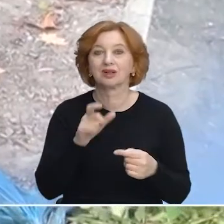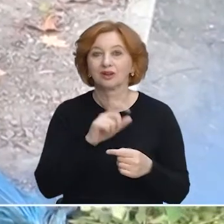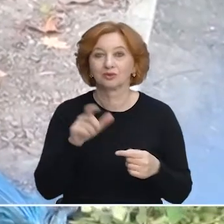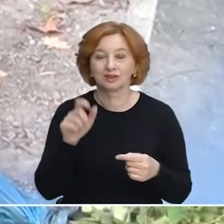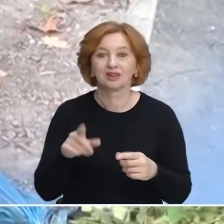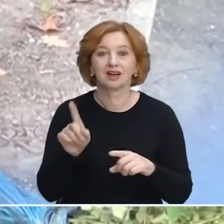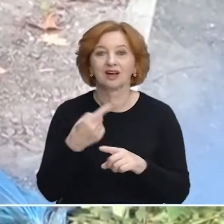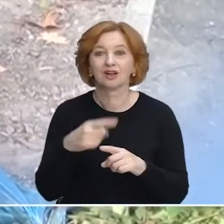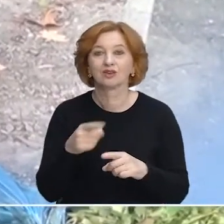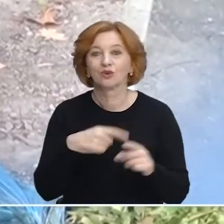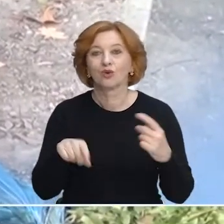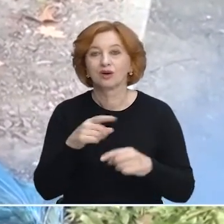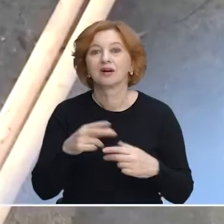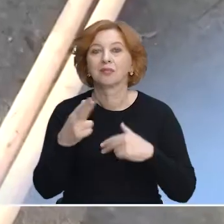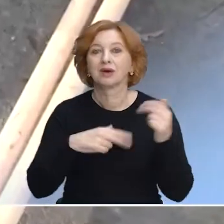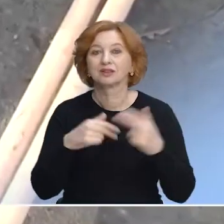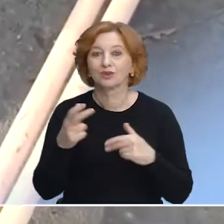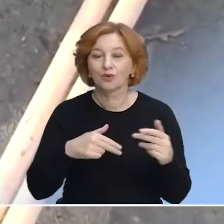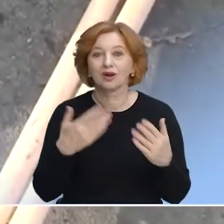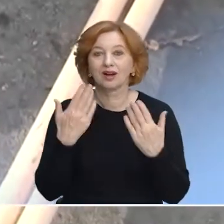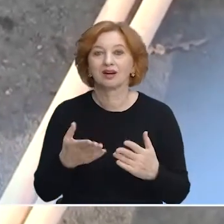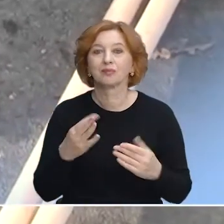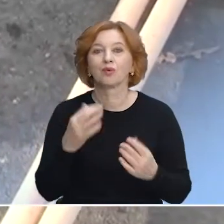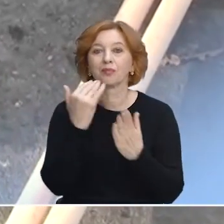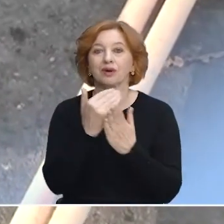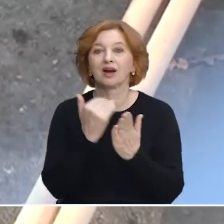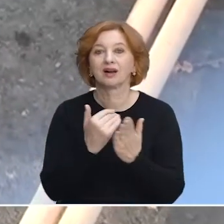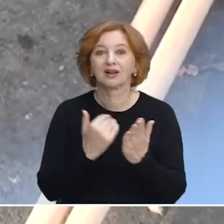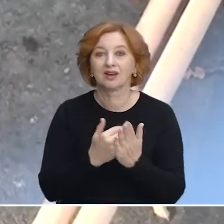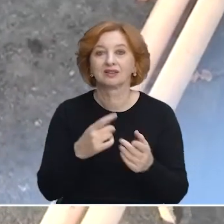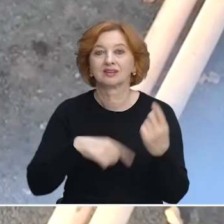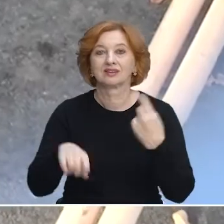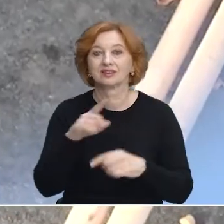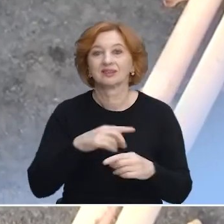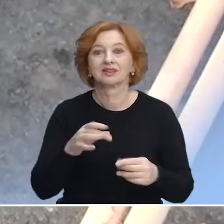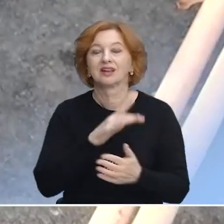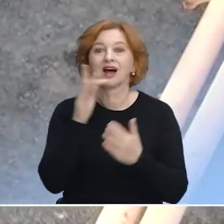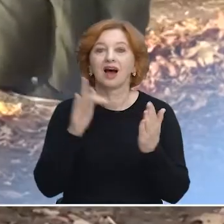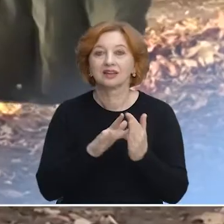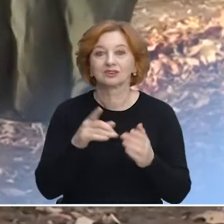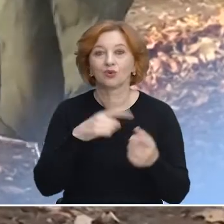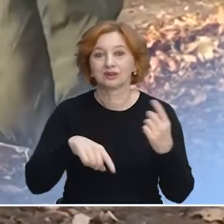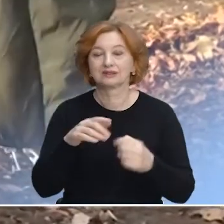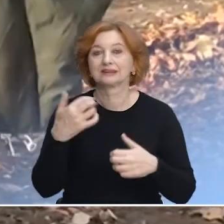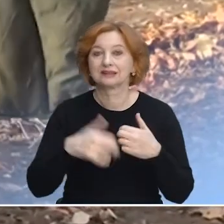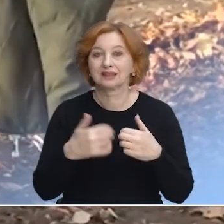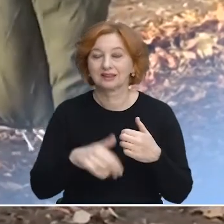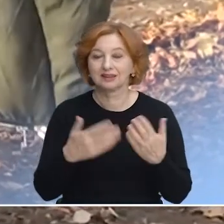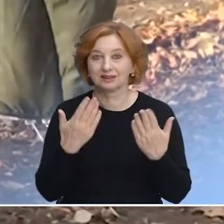который мы построили по программе благоустройства городской среды.